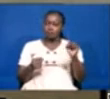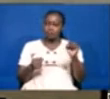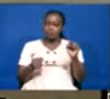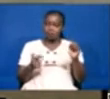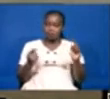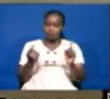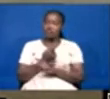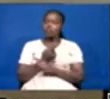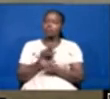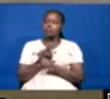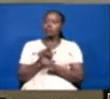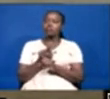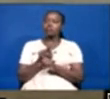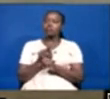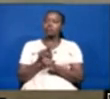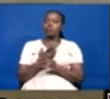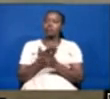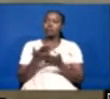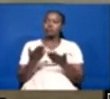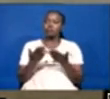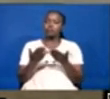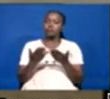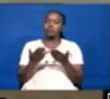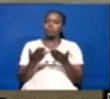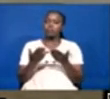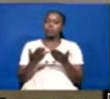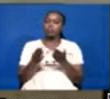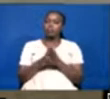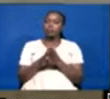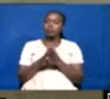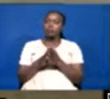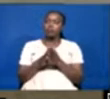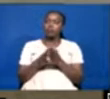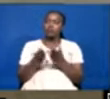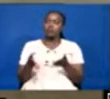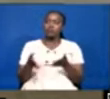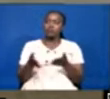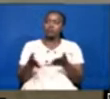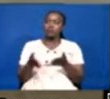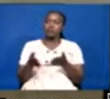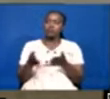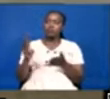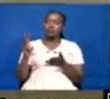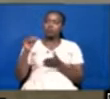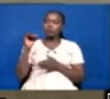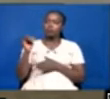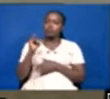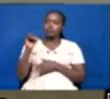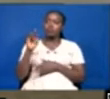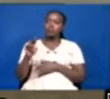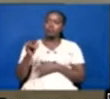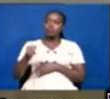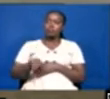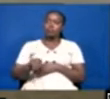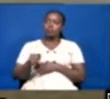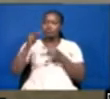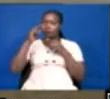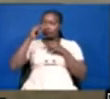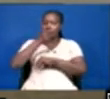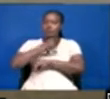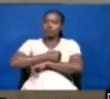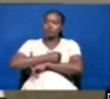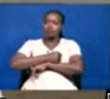ambaye anaweza kuungana na sisi kwamba sisi tumetakambi katika eneo bunge la Wajir, sawa, hususan katika shule ya upili ya senior